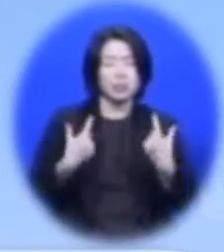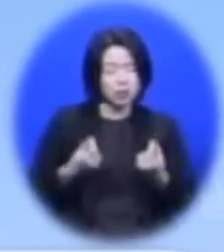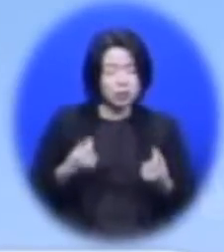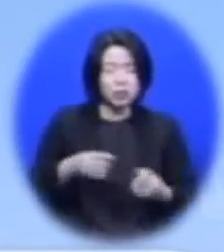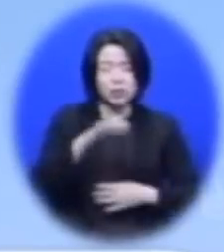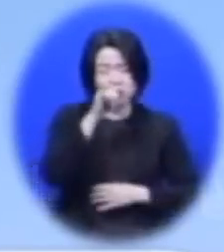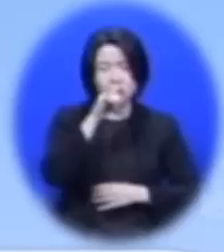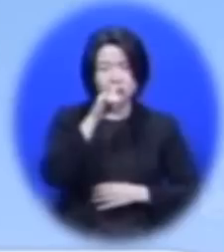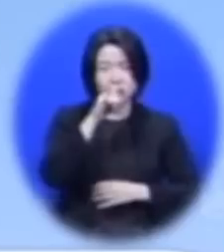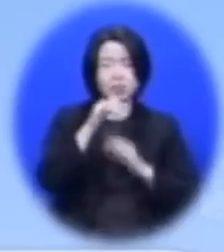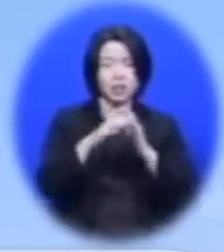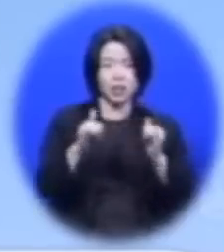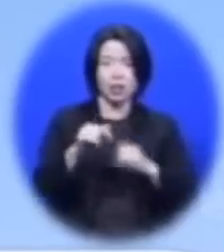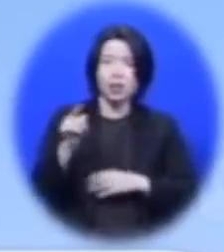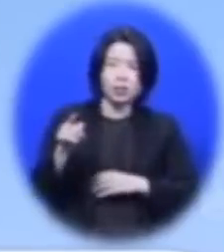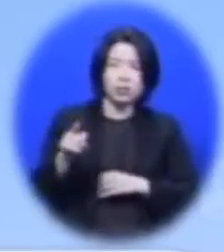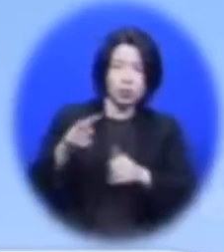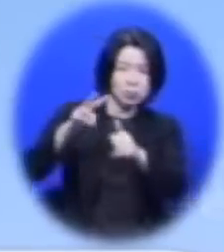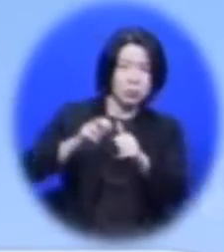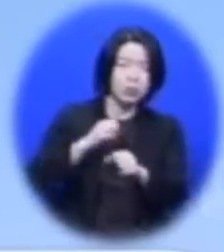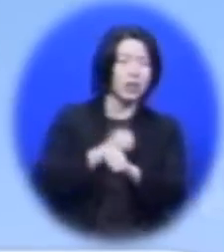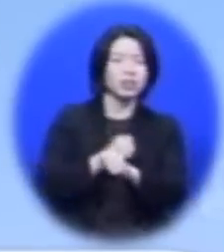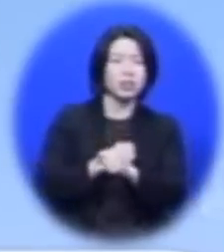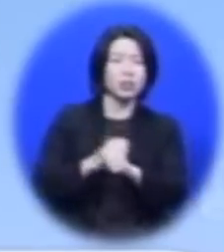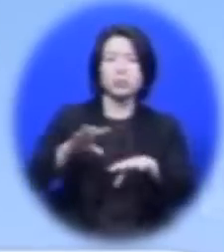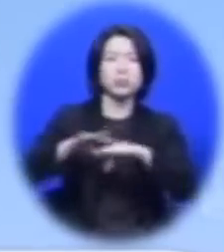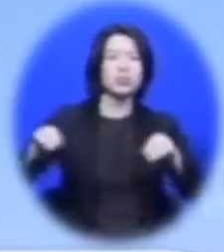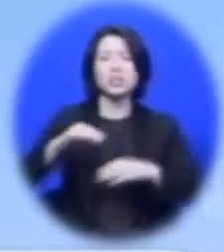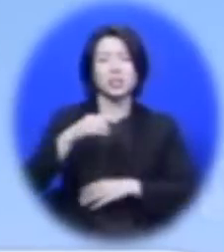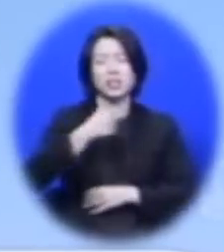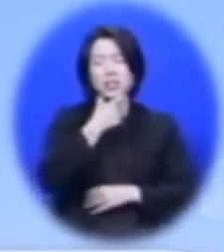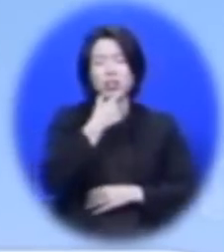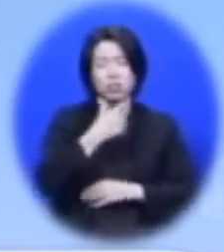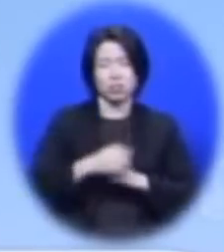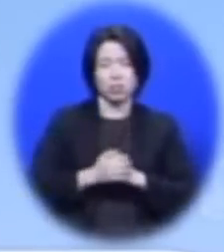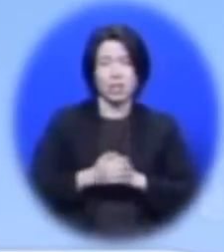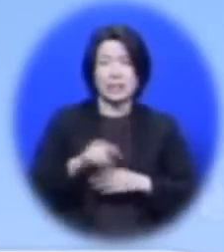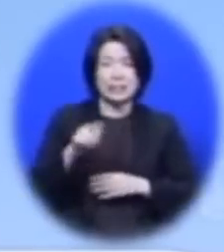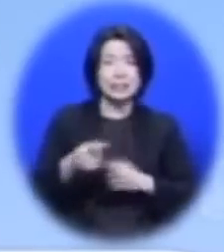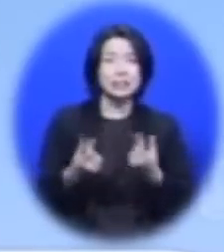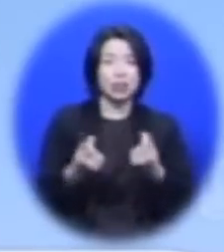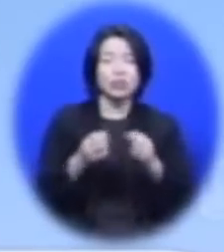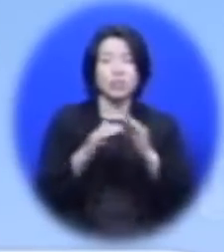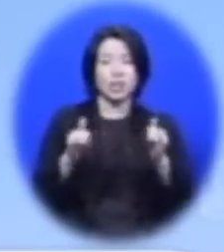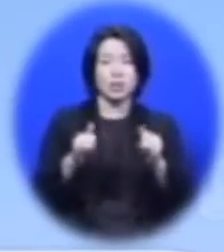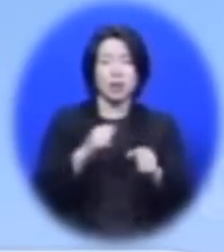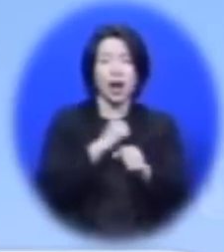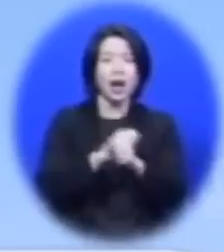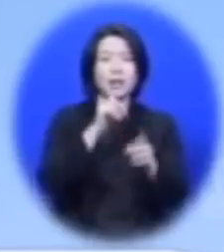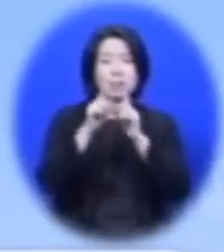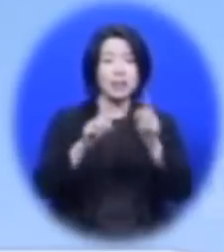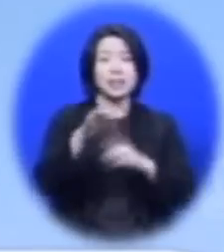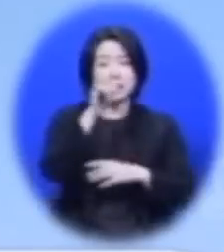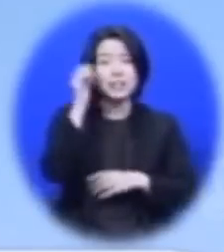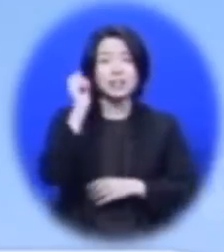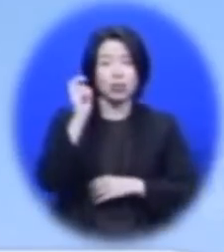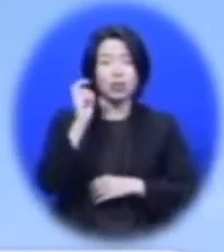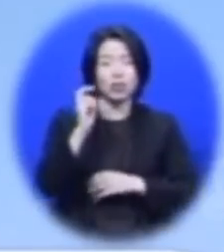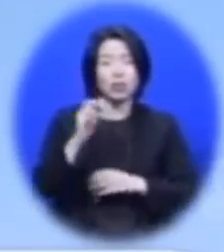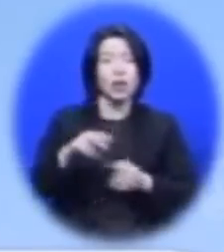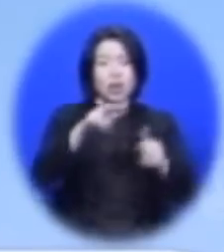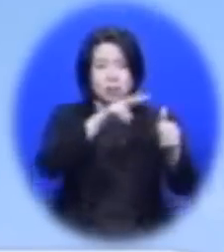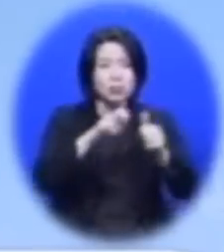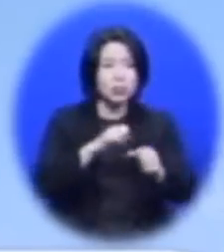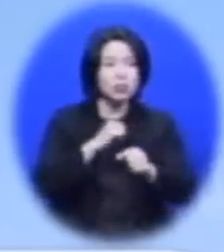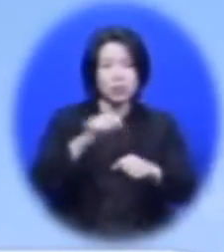풀고 싶지 않아요. 그 사람 미워하는 것을 내가 거두고 싶지 않아요. 그런 사람은 할 말이 있으실 거예요. 미운